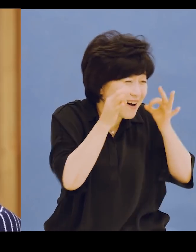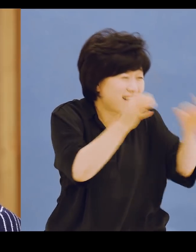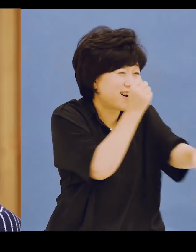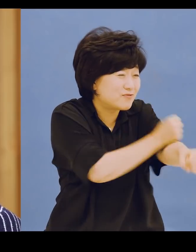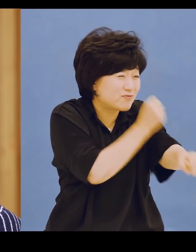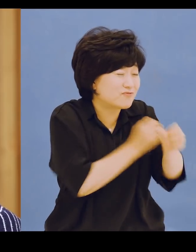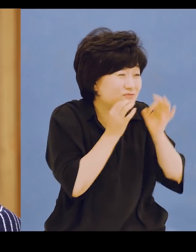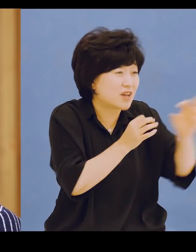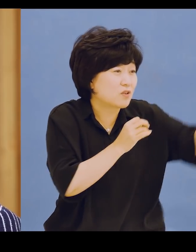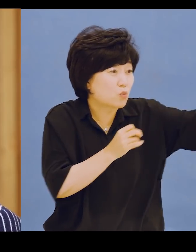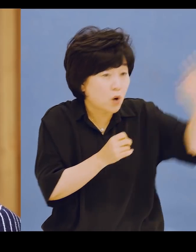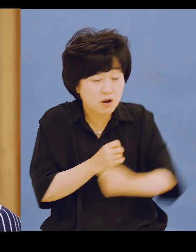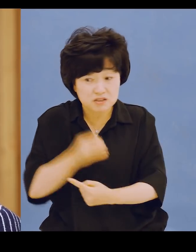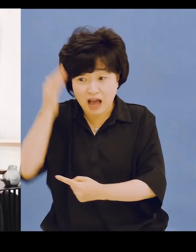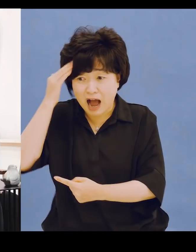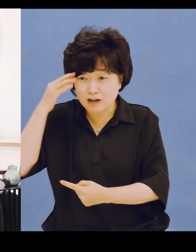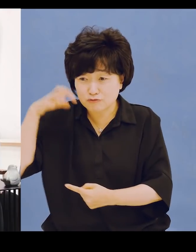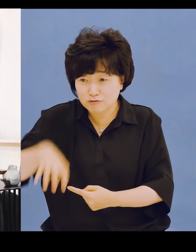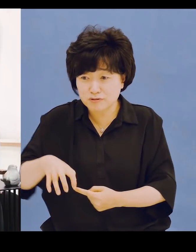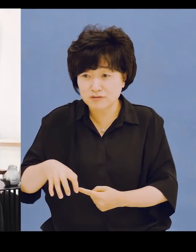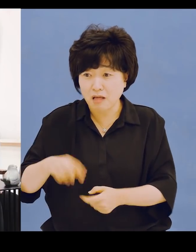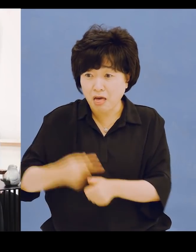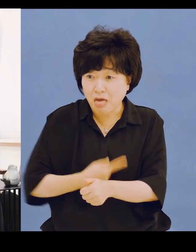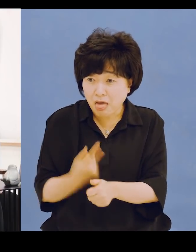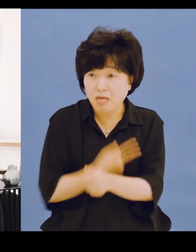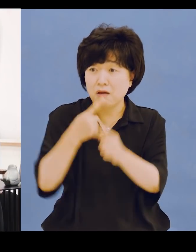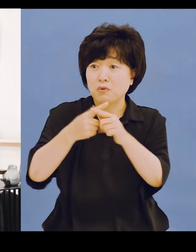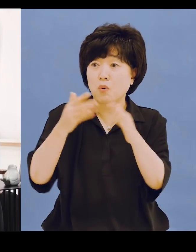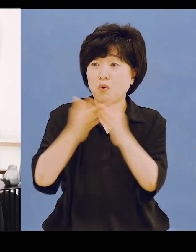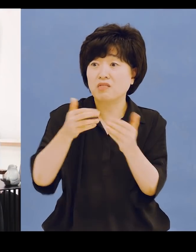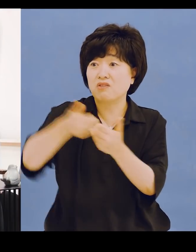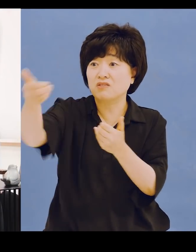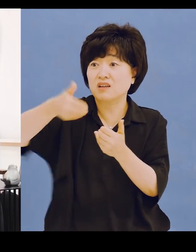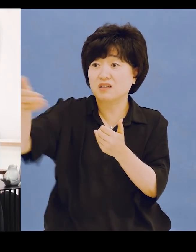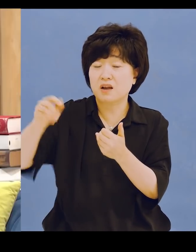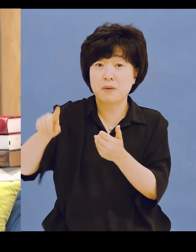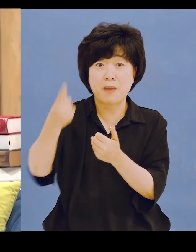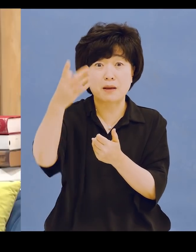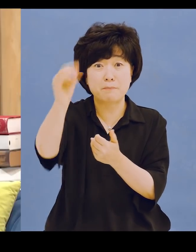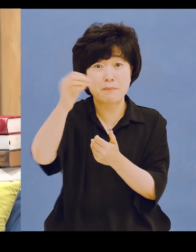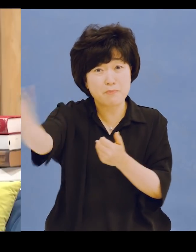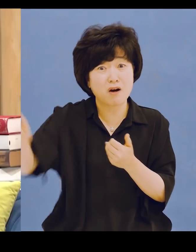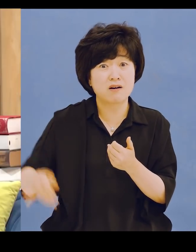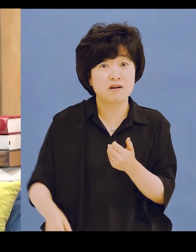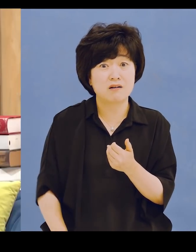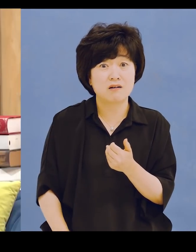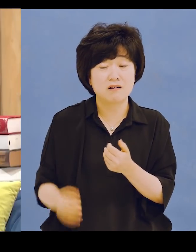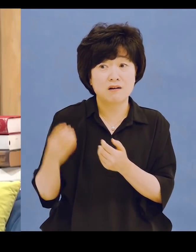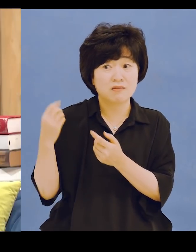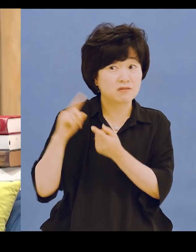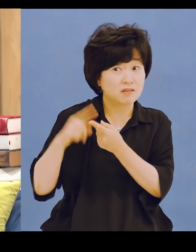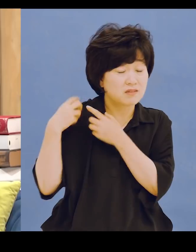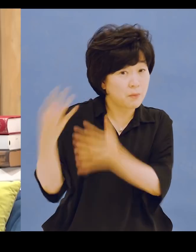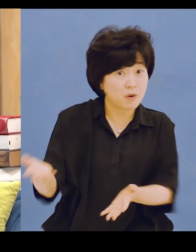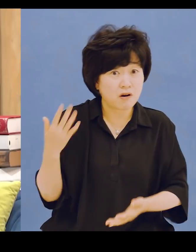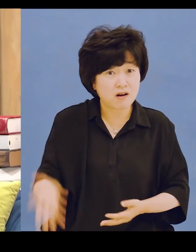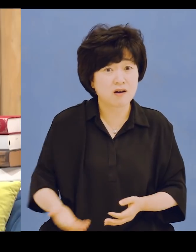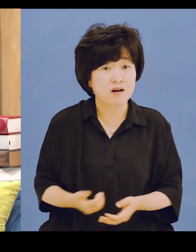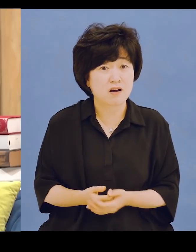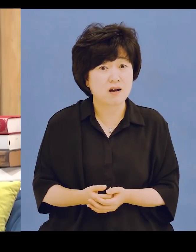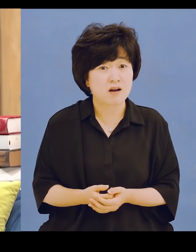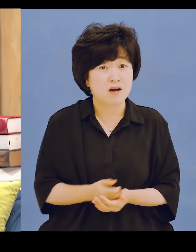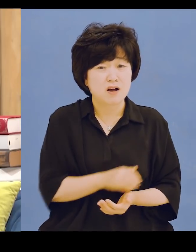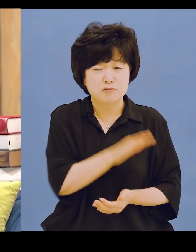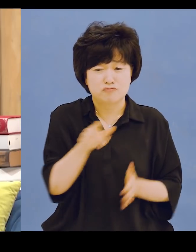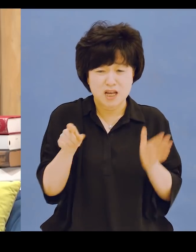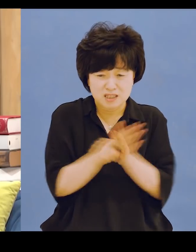예? 그래서 제가 무엇을 전하고 싶으냐면요. 예. 우리의 신앙은 절대로